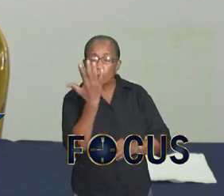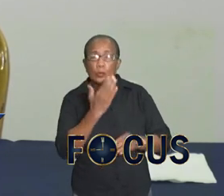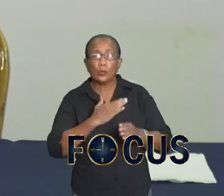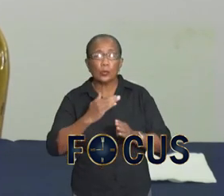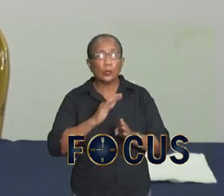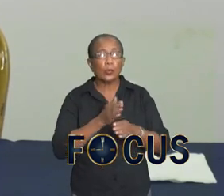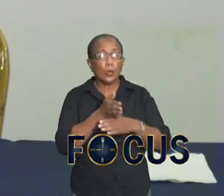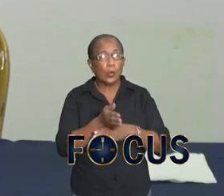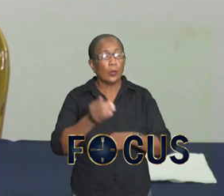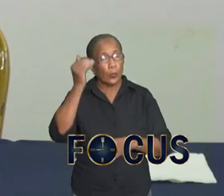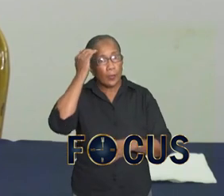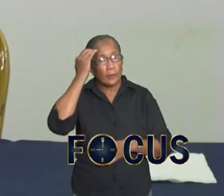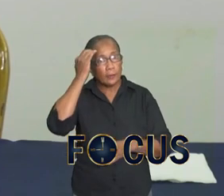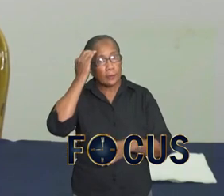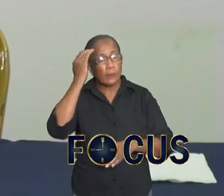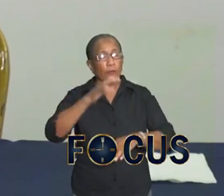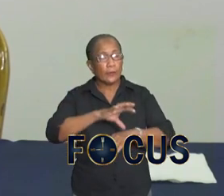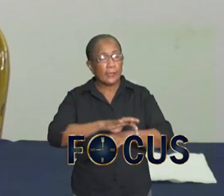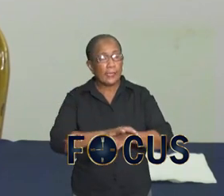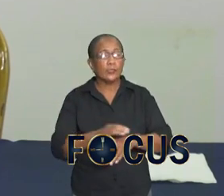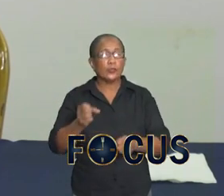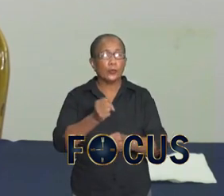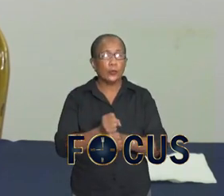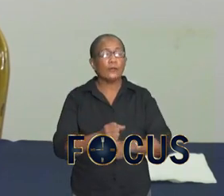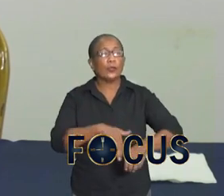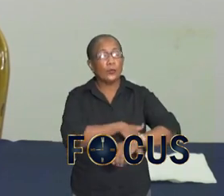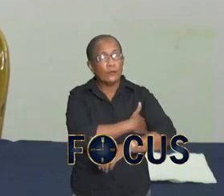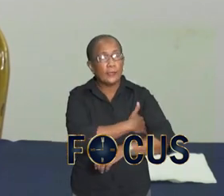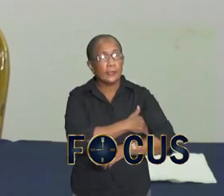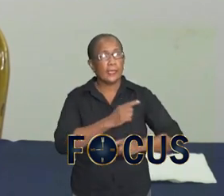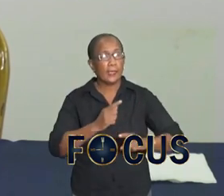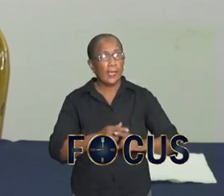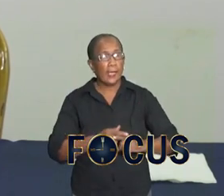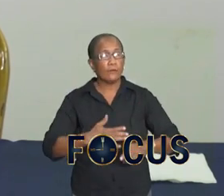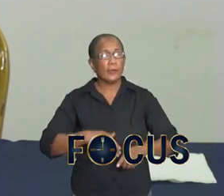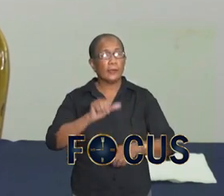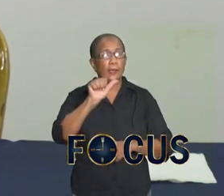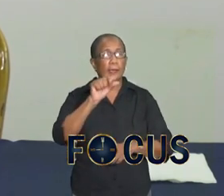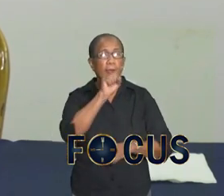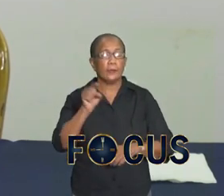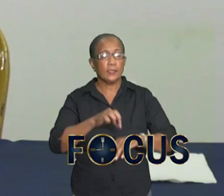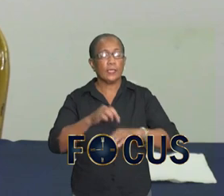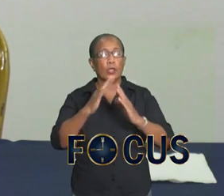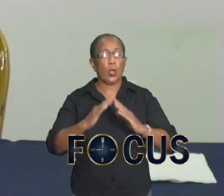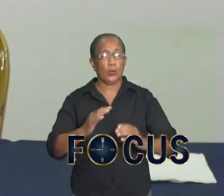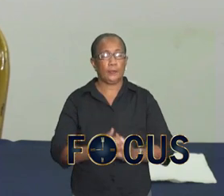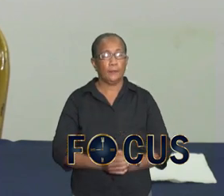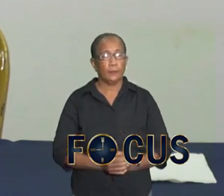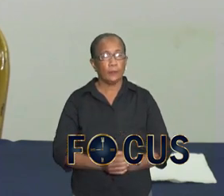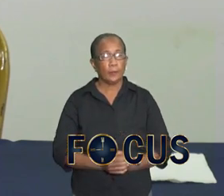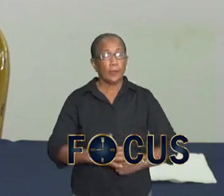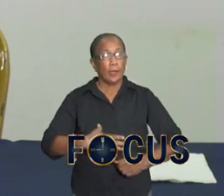het Medisch Wetenschappelijk Instituut, van de universiteit en van het Academisch Ziekenhuis. En we